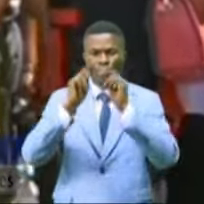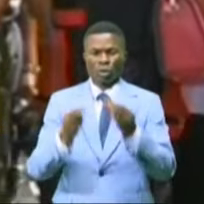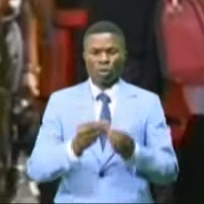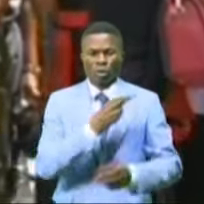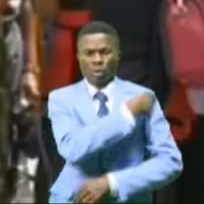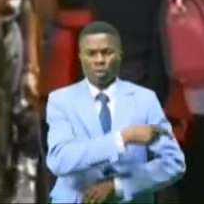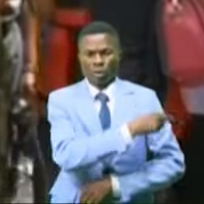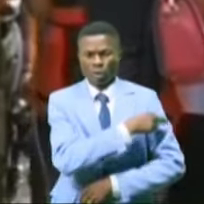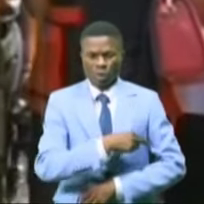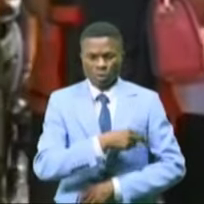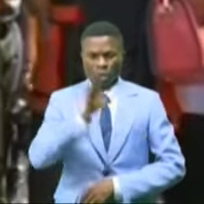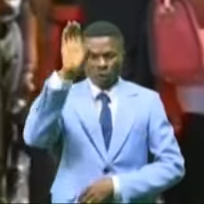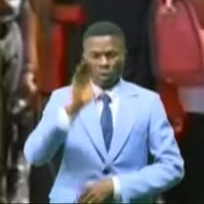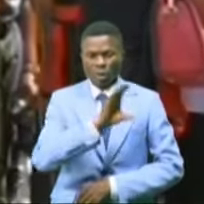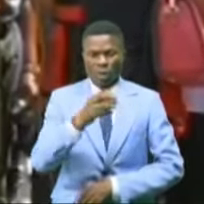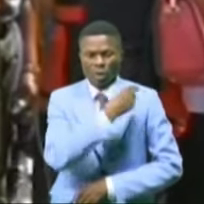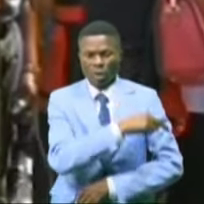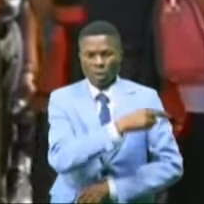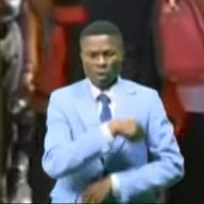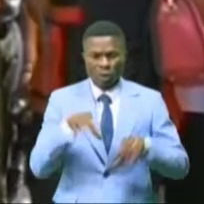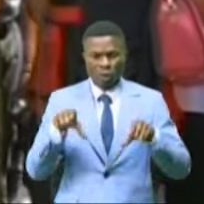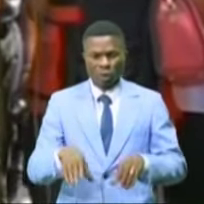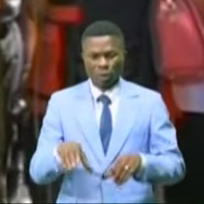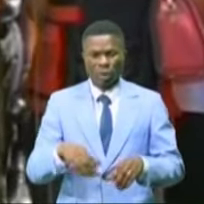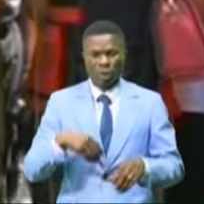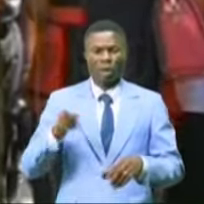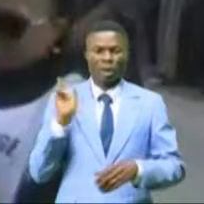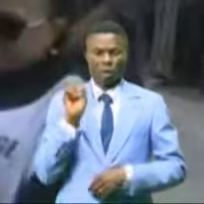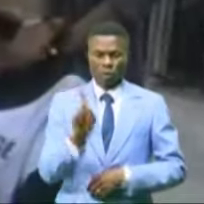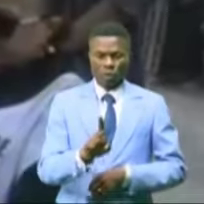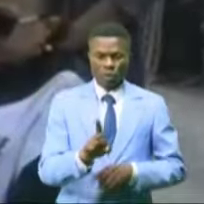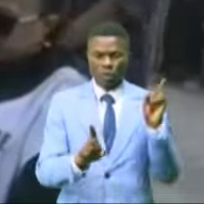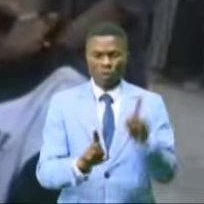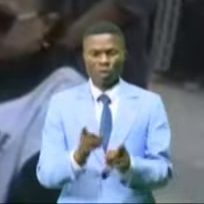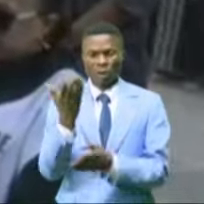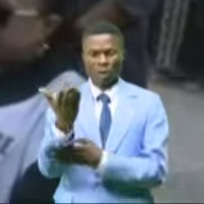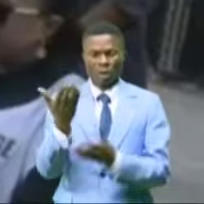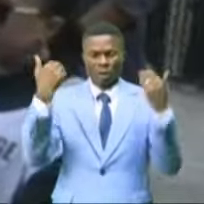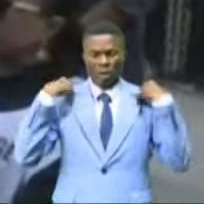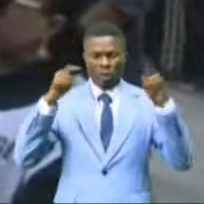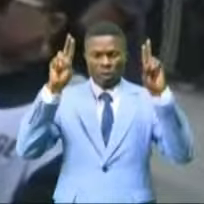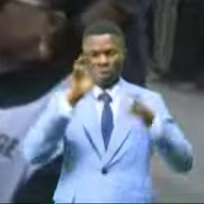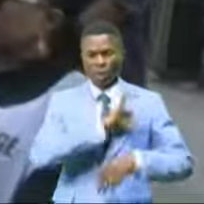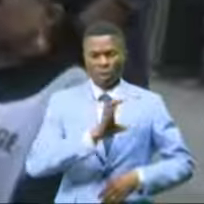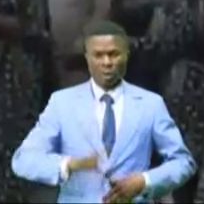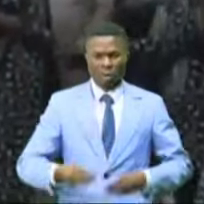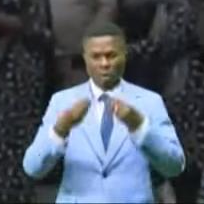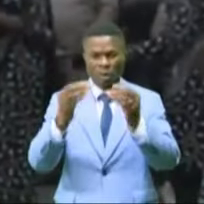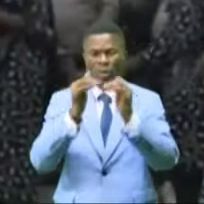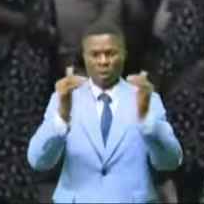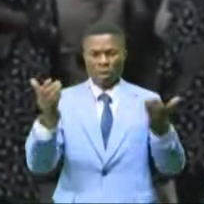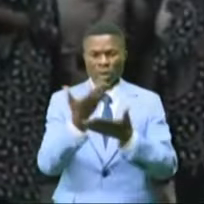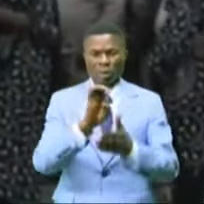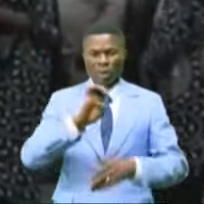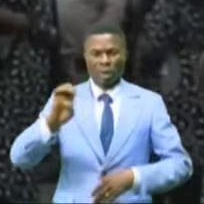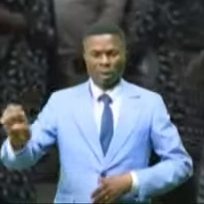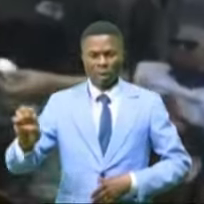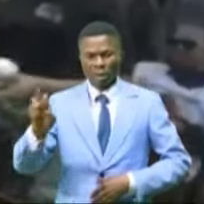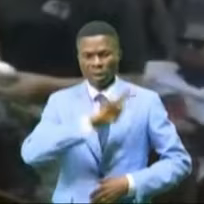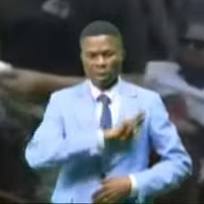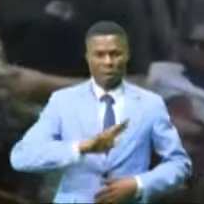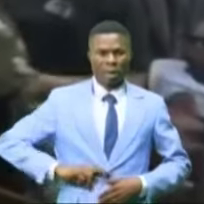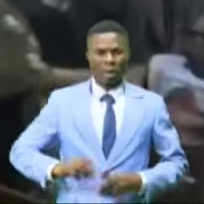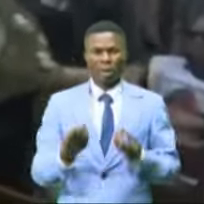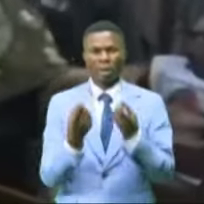maman de la RDC, nous sommes venus implorer au Seigneur Jésus-Christ pour qu'il donne la paix à l'Est de la